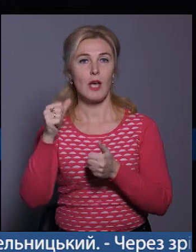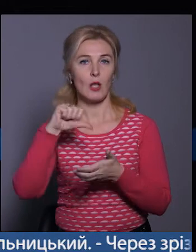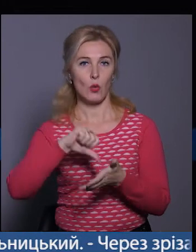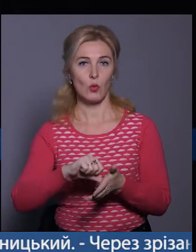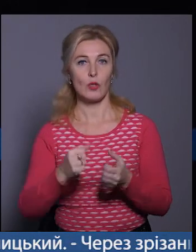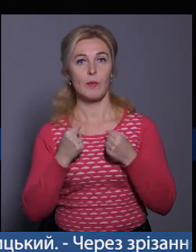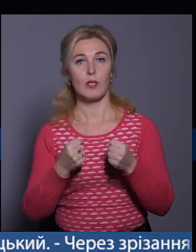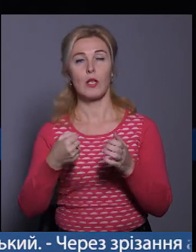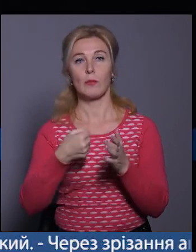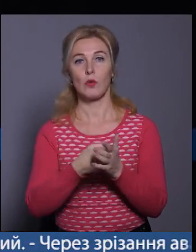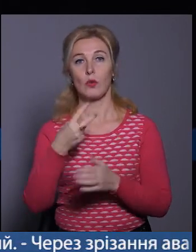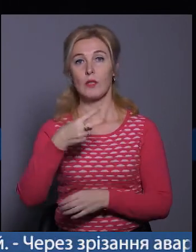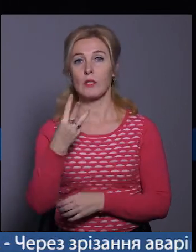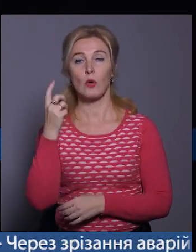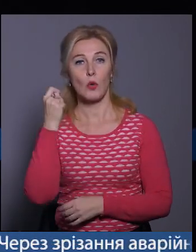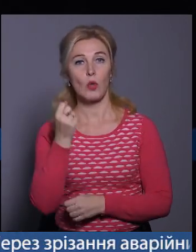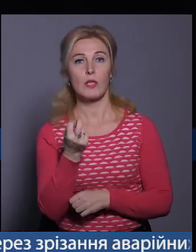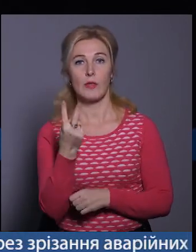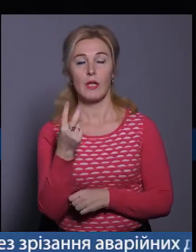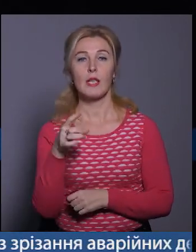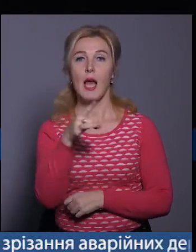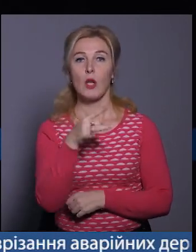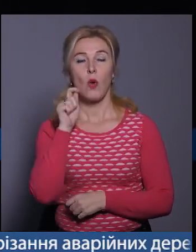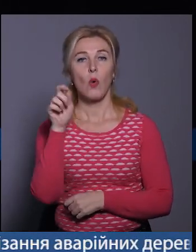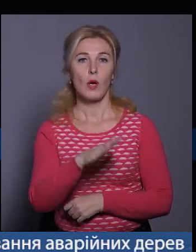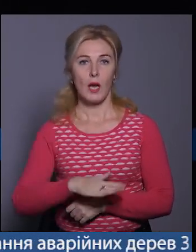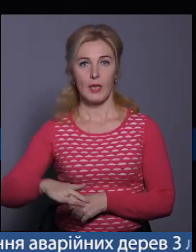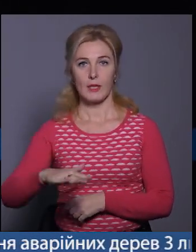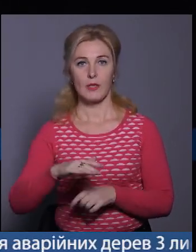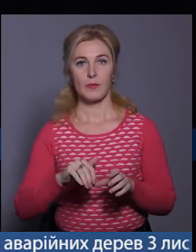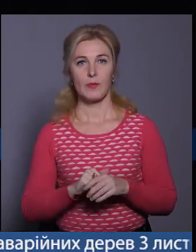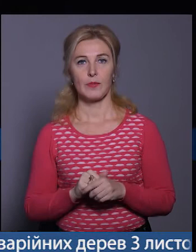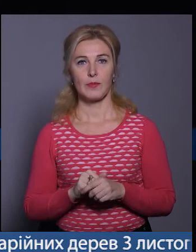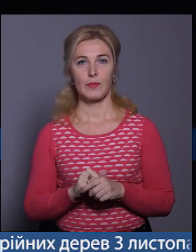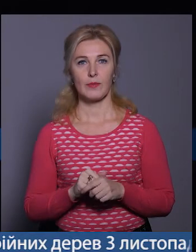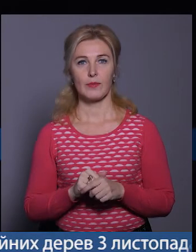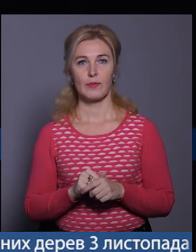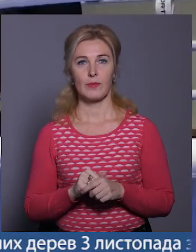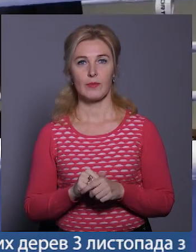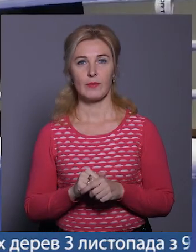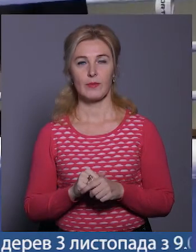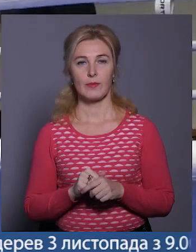спортсмени віком до 23 років із 12 регіонів країни. Тетяна Самсонюк. Далі.